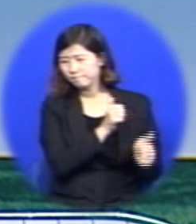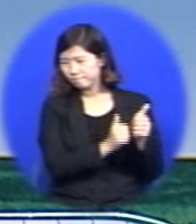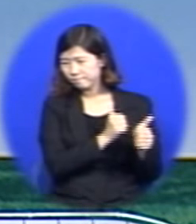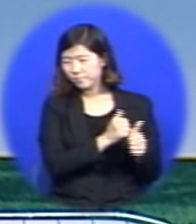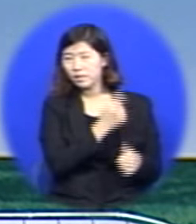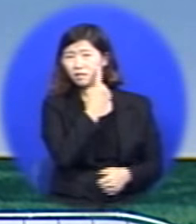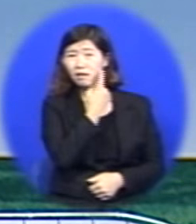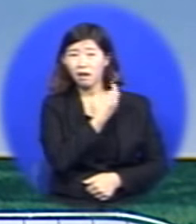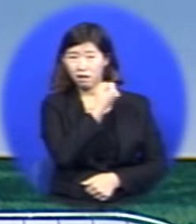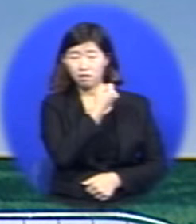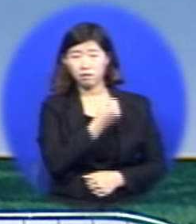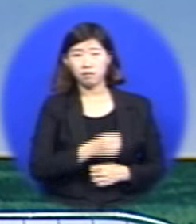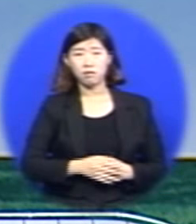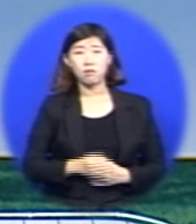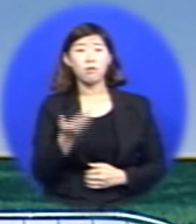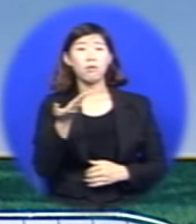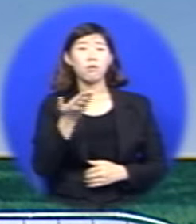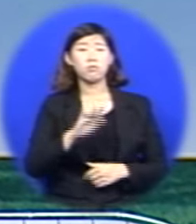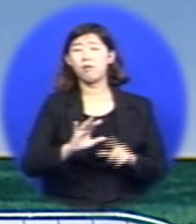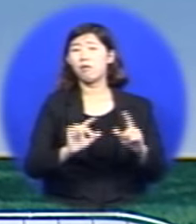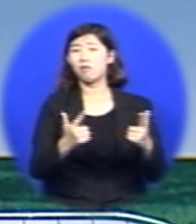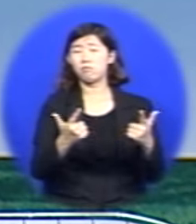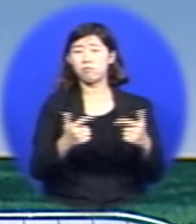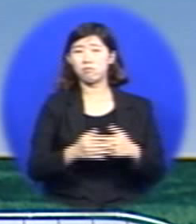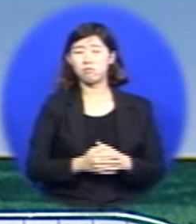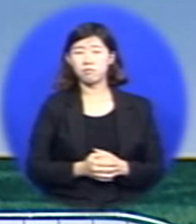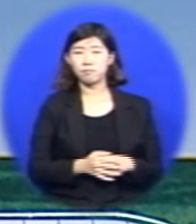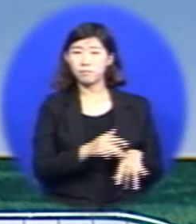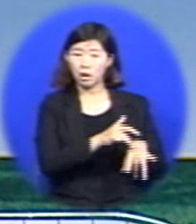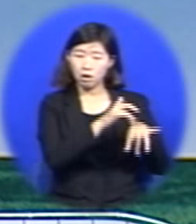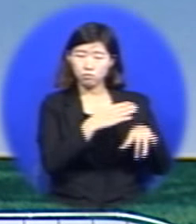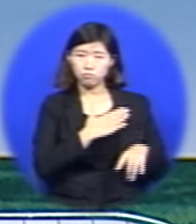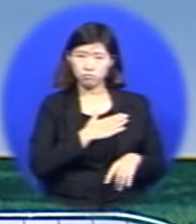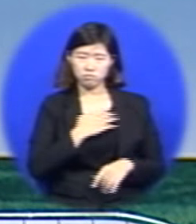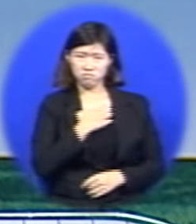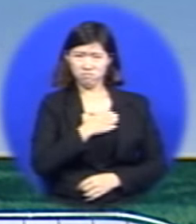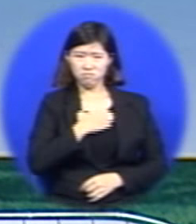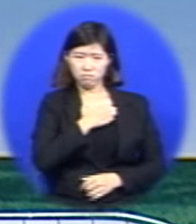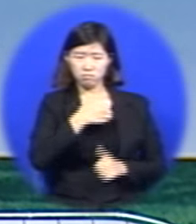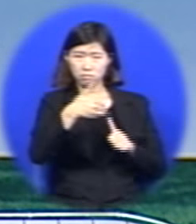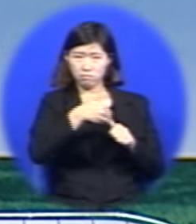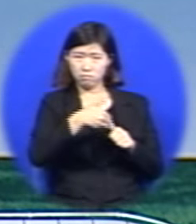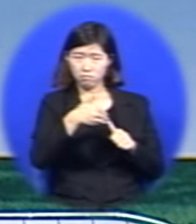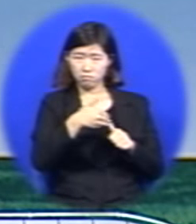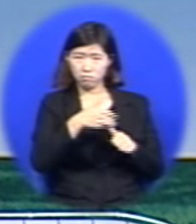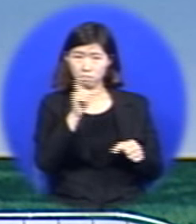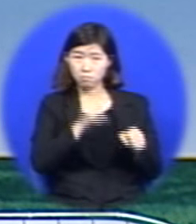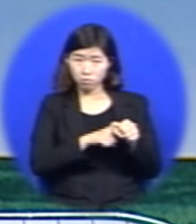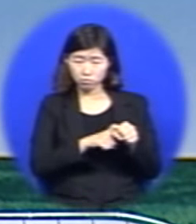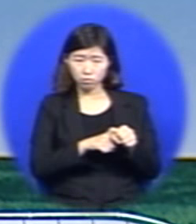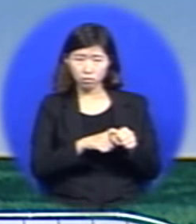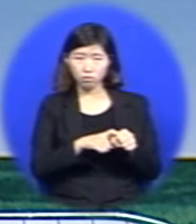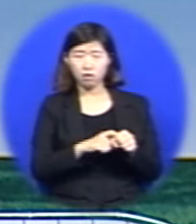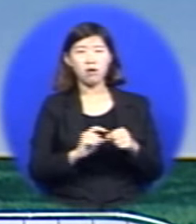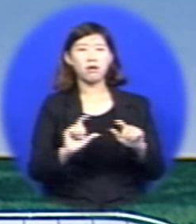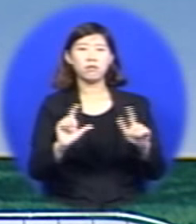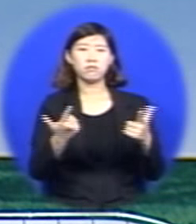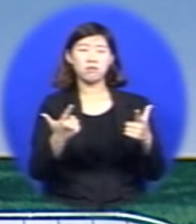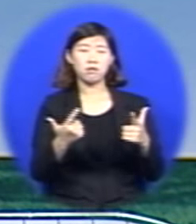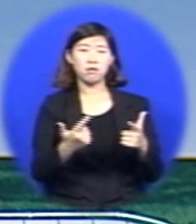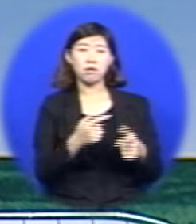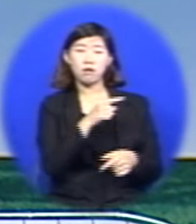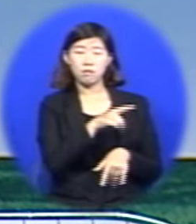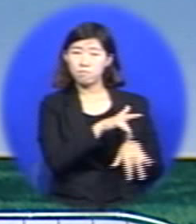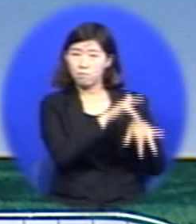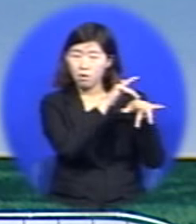아닙니다. 마귀는 우리를 괴롭게 하려고 우리에게 악하게 하는 것이 아닙니다. 마귀가 원하는